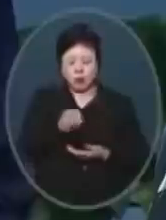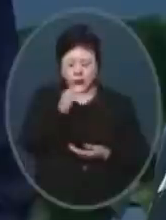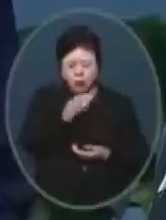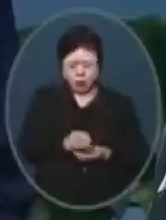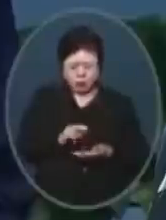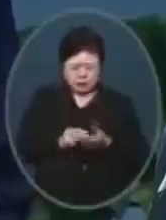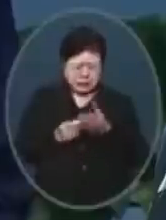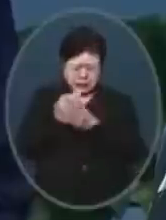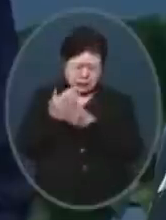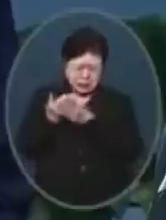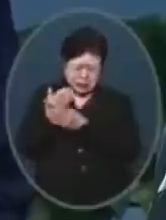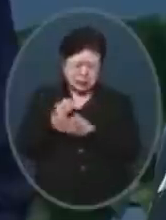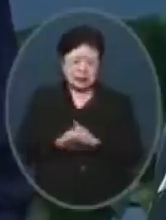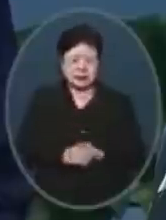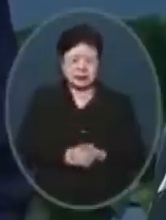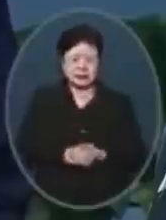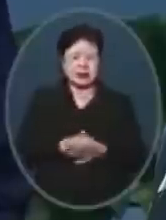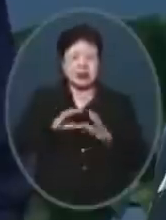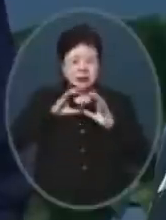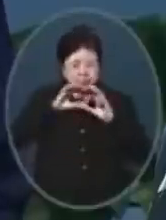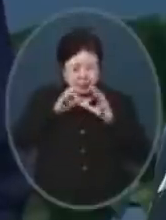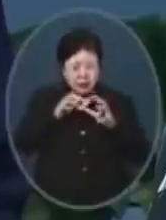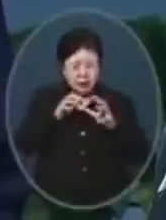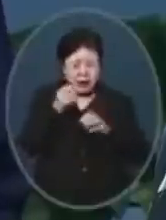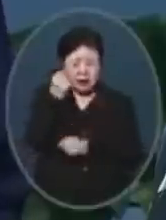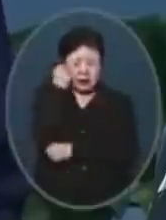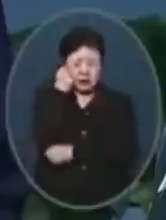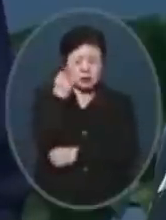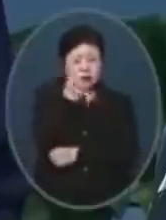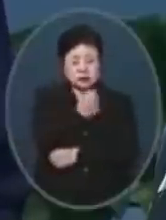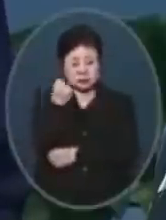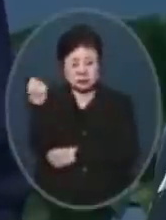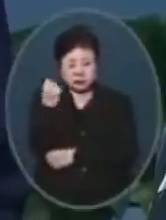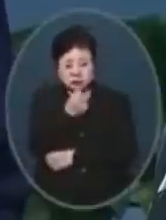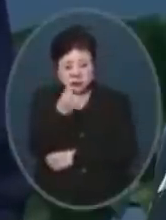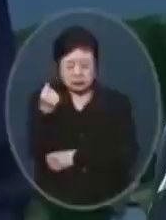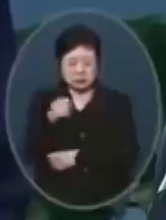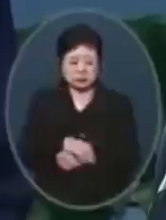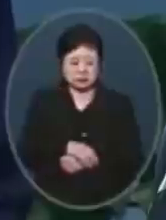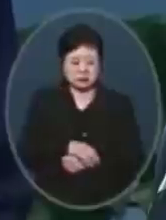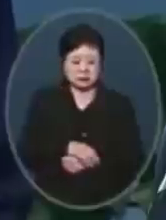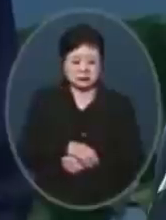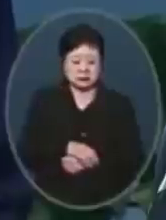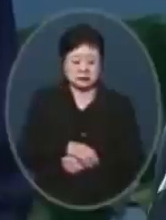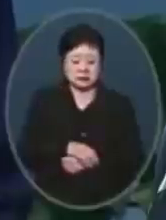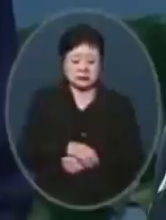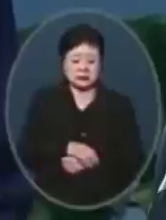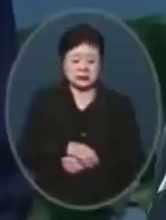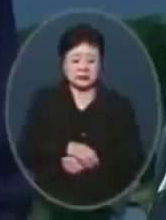다가오고 나라 기초가 흔들렸습니다. 그래서